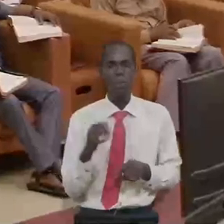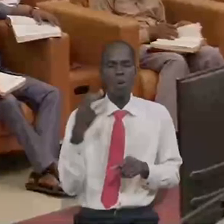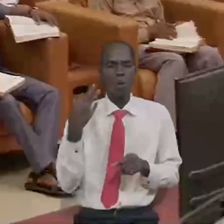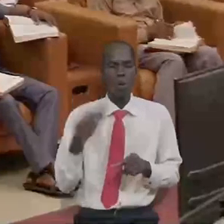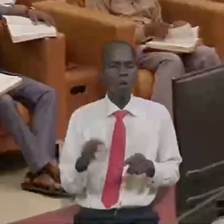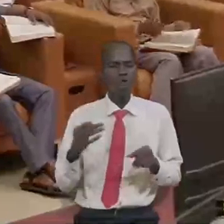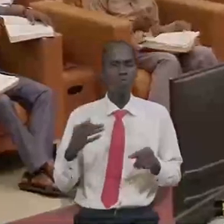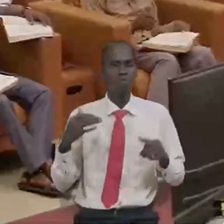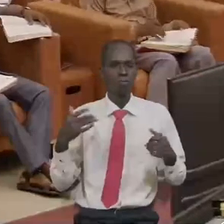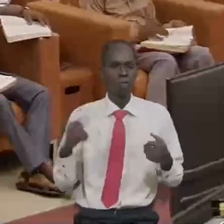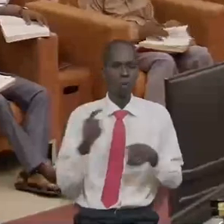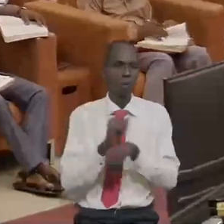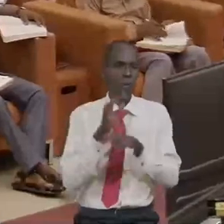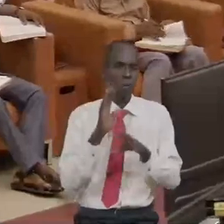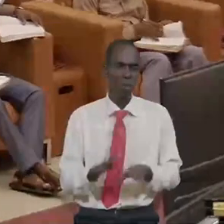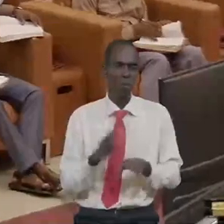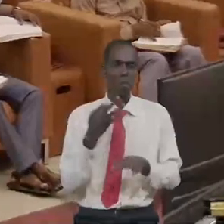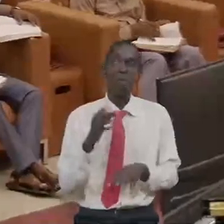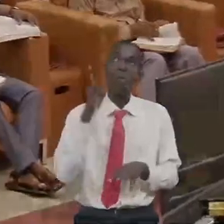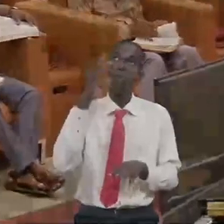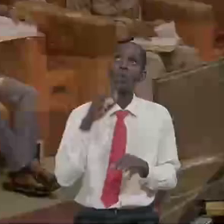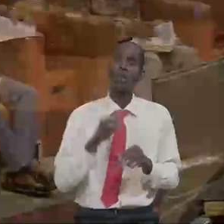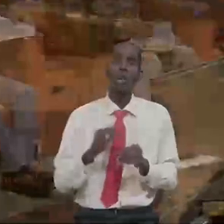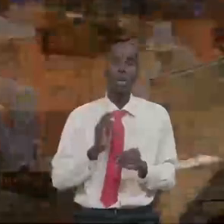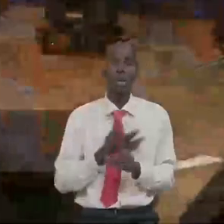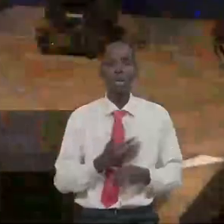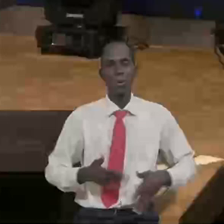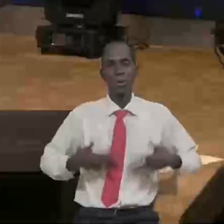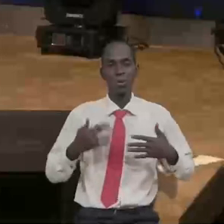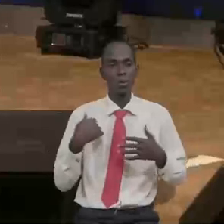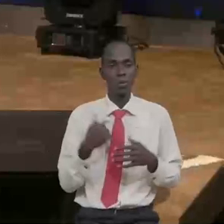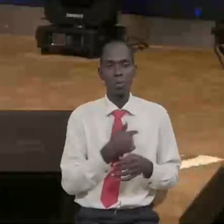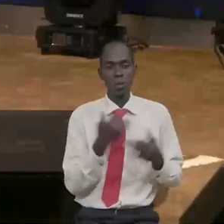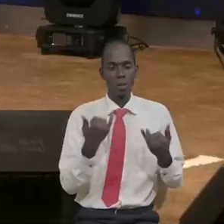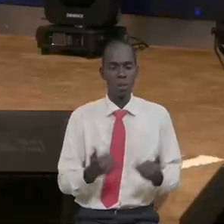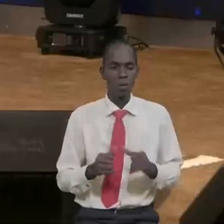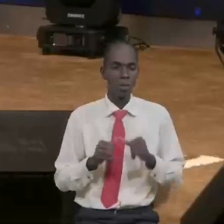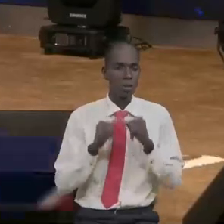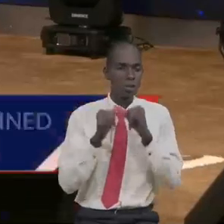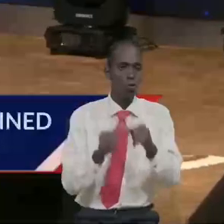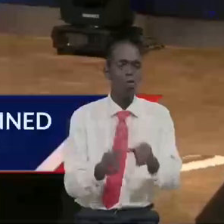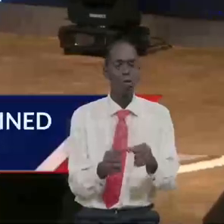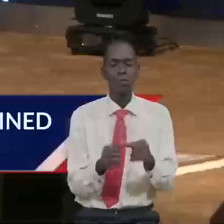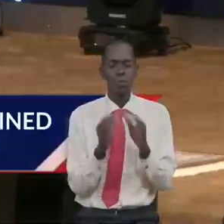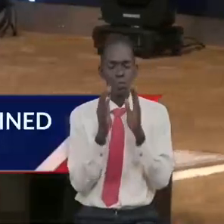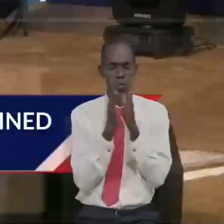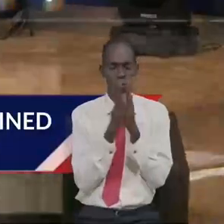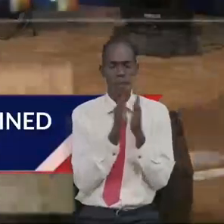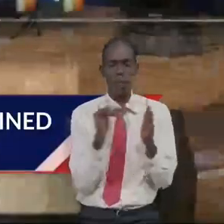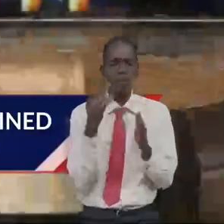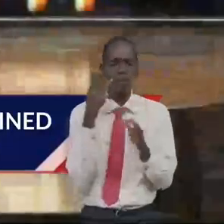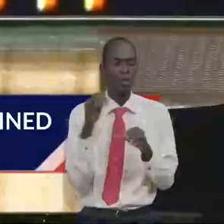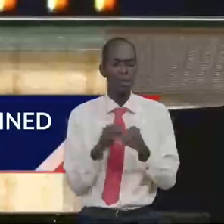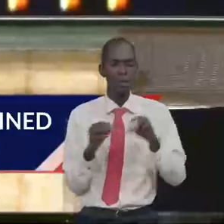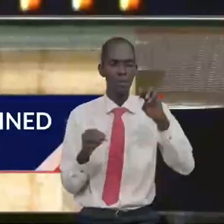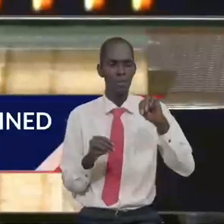Dieu dans notre vie. Et nous continuons de persévérer. Matthieu 24,